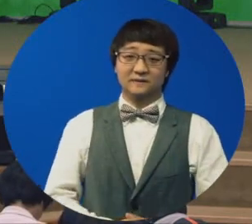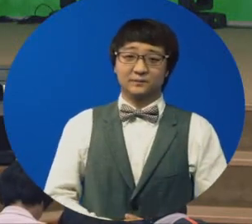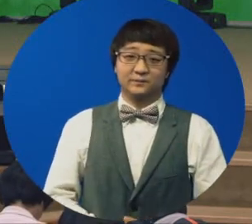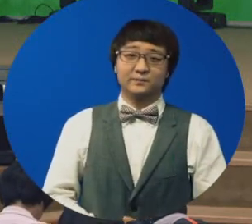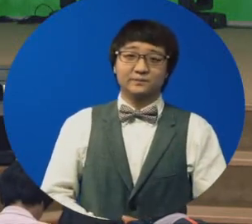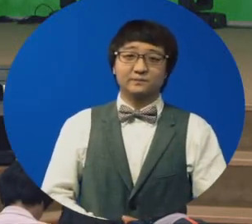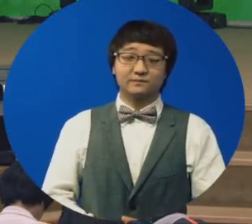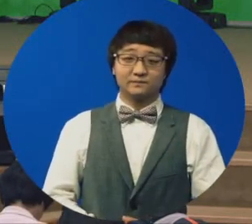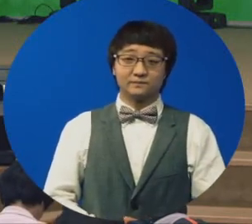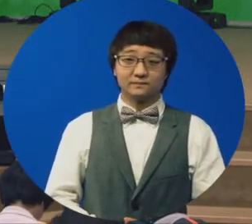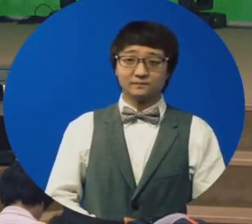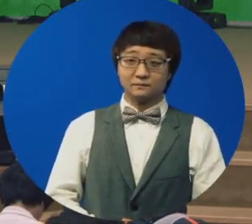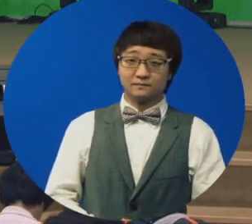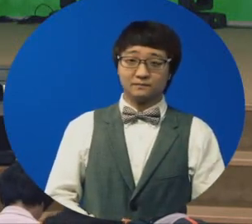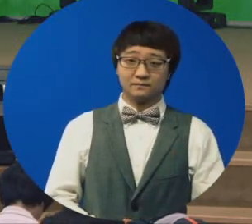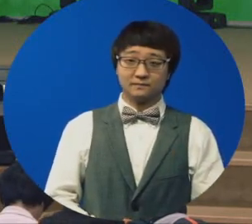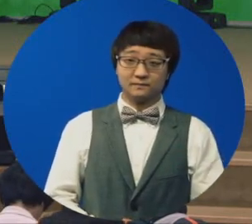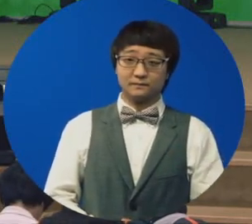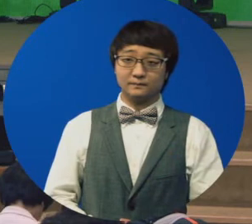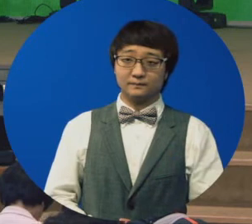순양의 기름보다 낫다.